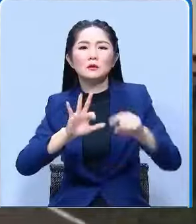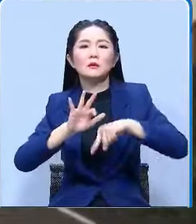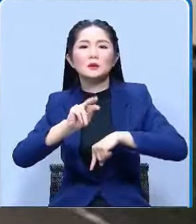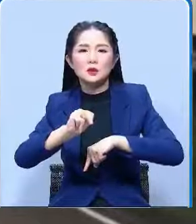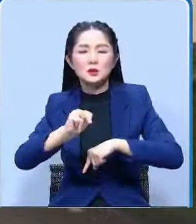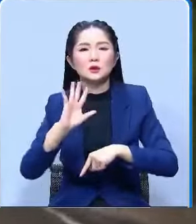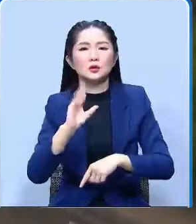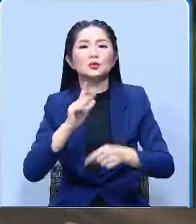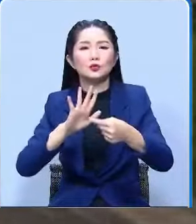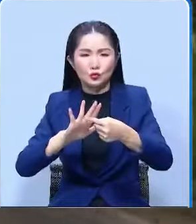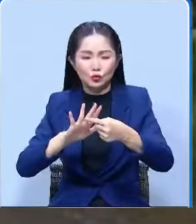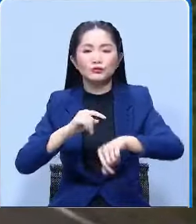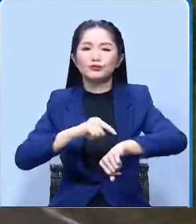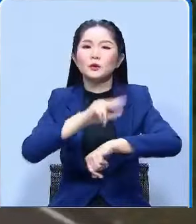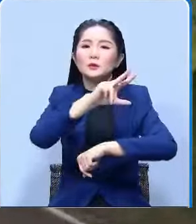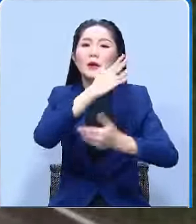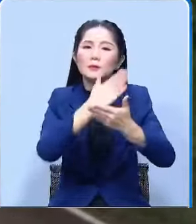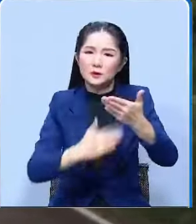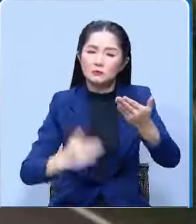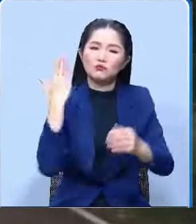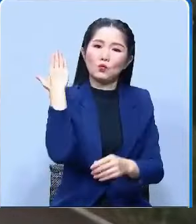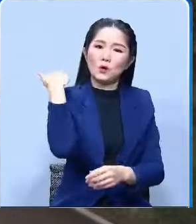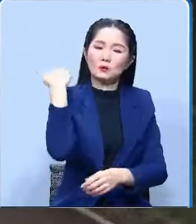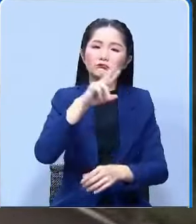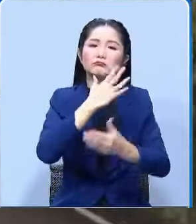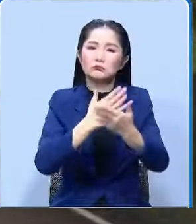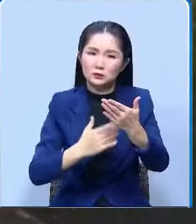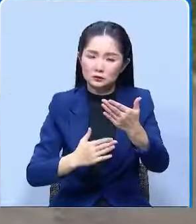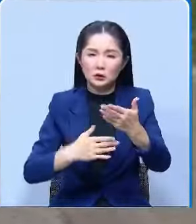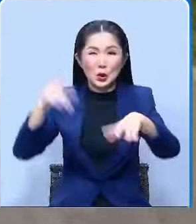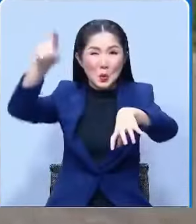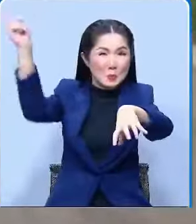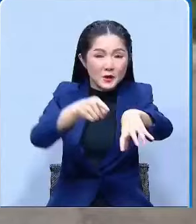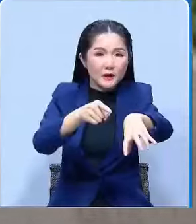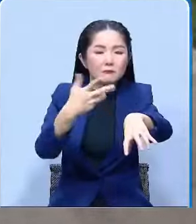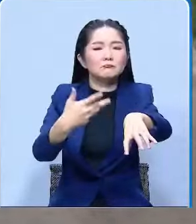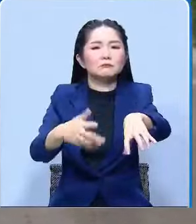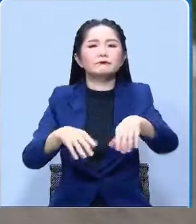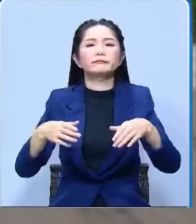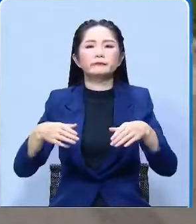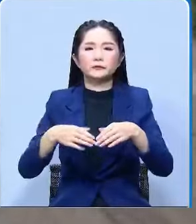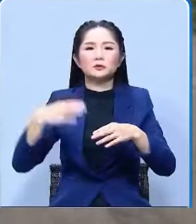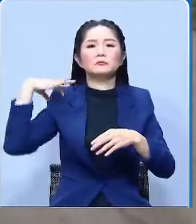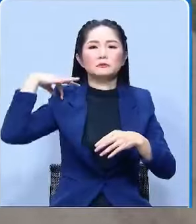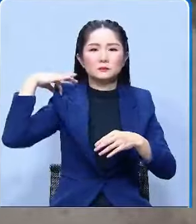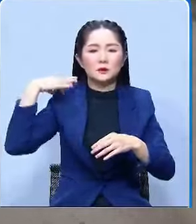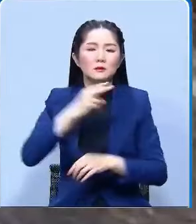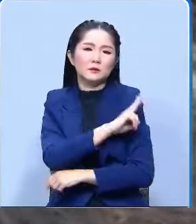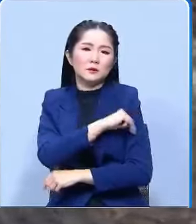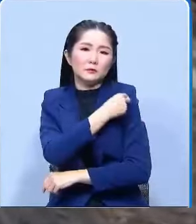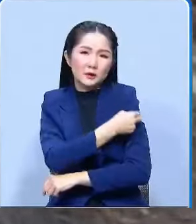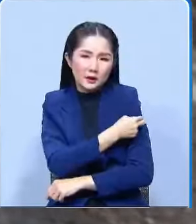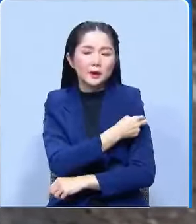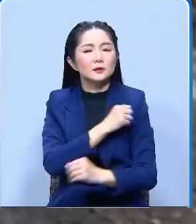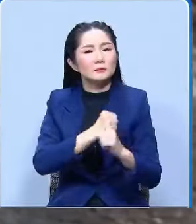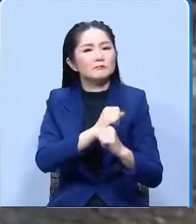เวลาประมาณ 15:30นของเมื่อวานนี้ค่ะอ่ะจากนั้นอาสากู้ภัยตำรวจและแพทย์เวรเข้าไปตรวจสอบจุดเกิด